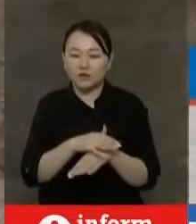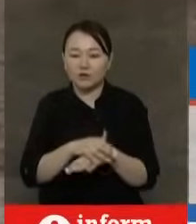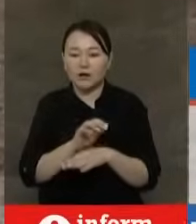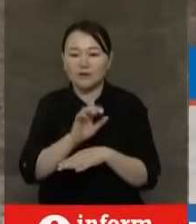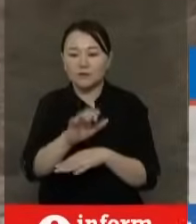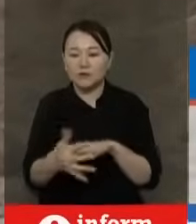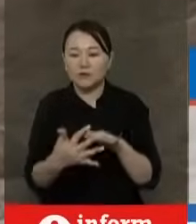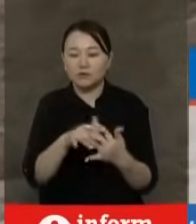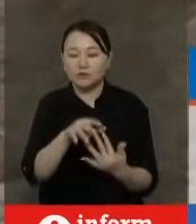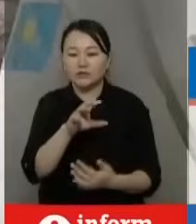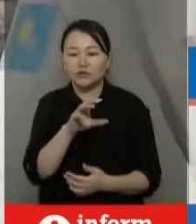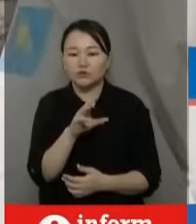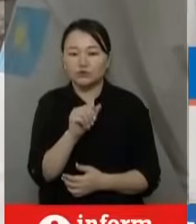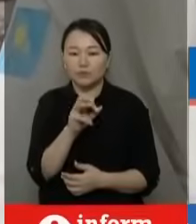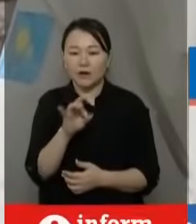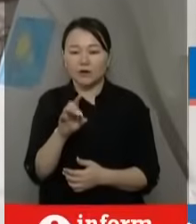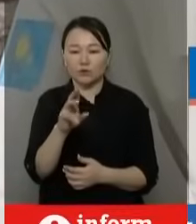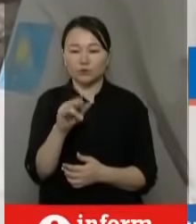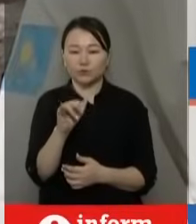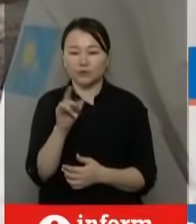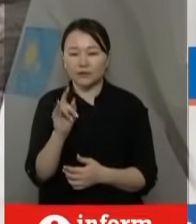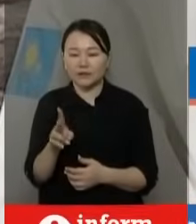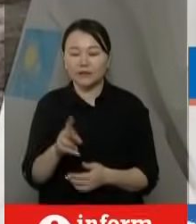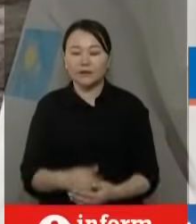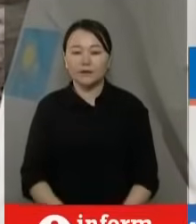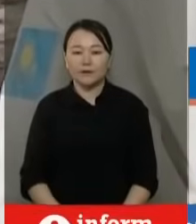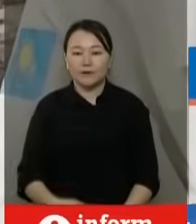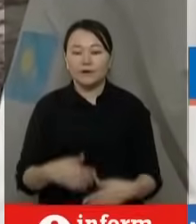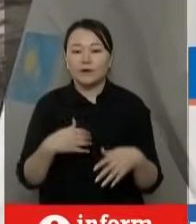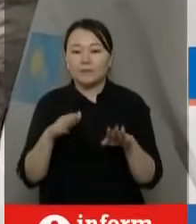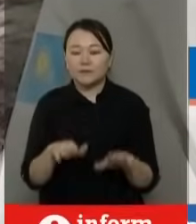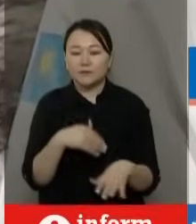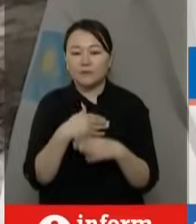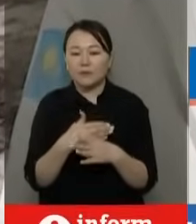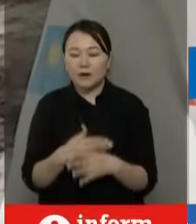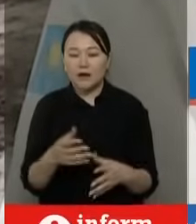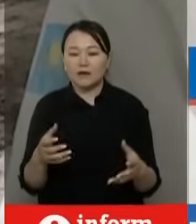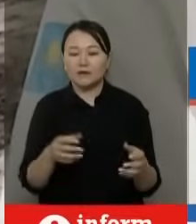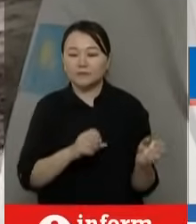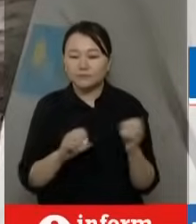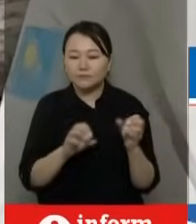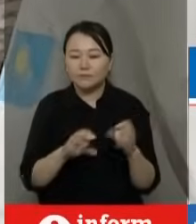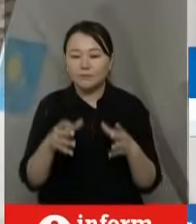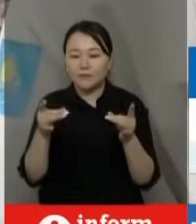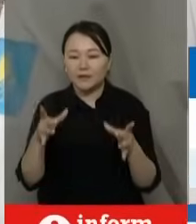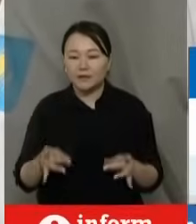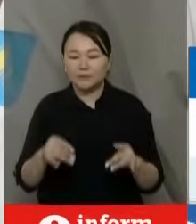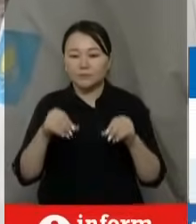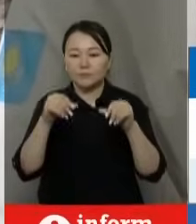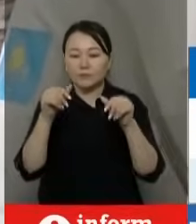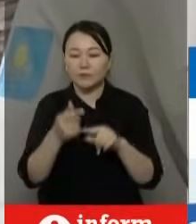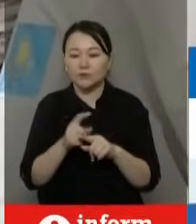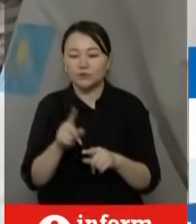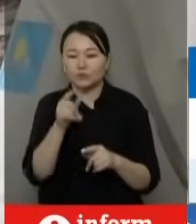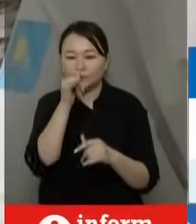в село Шубаркудык. На месте мы помогали перетаскивать мешки с песками для предотвращения потопления домов.